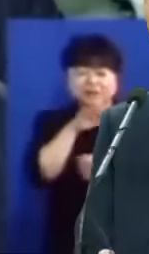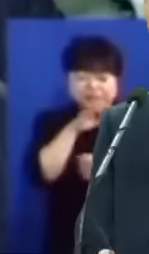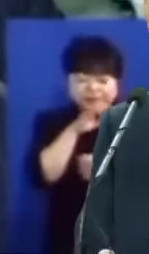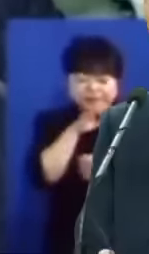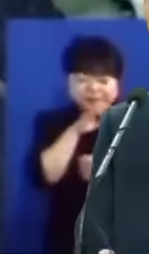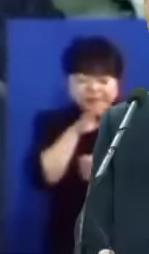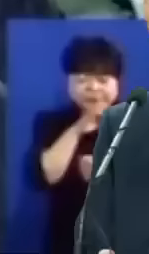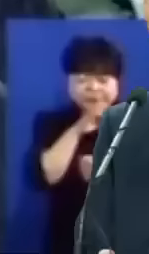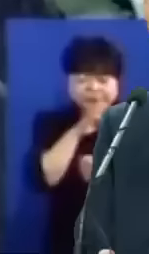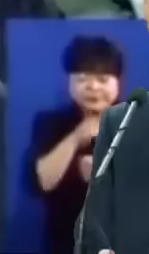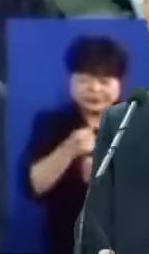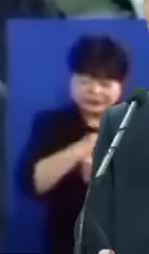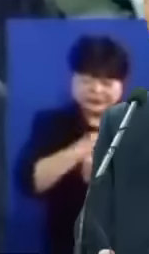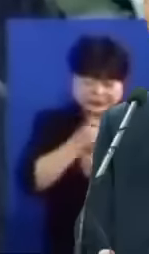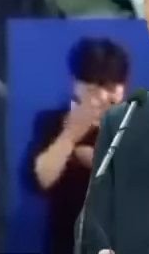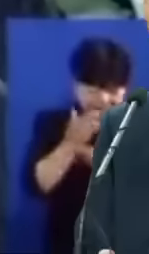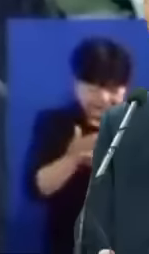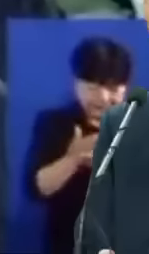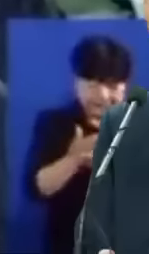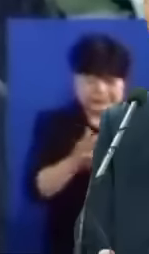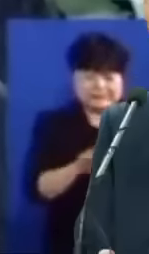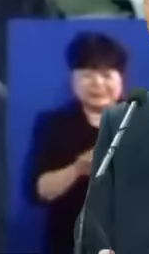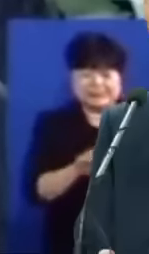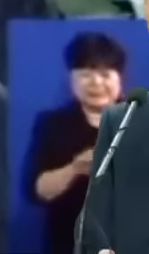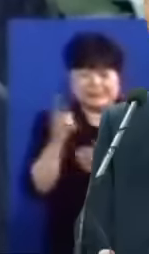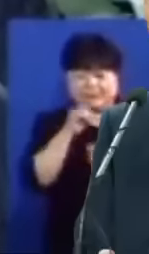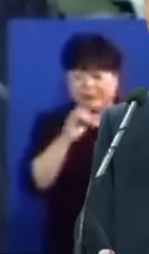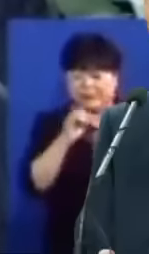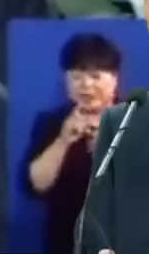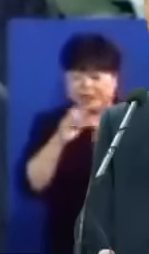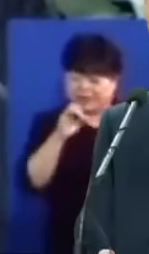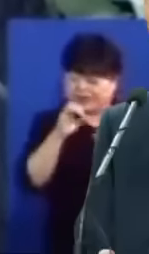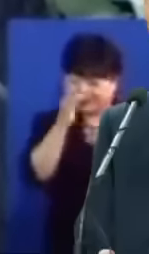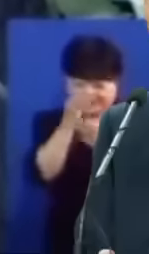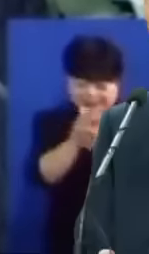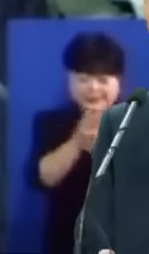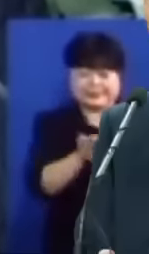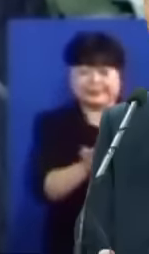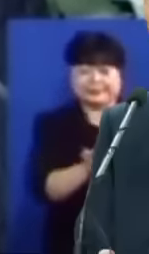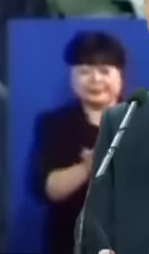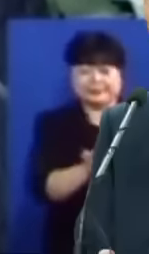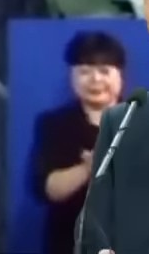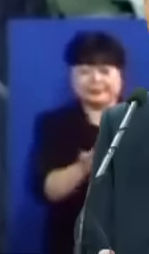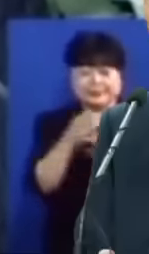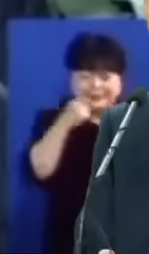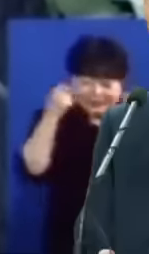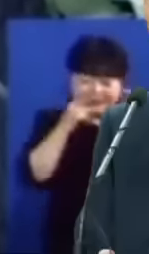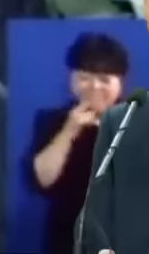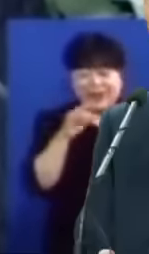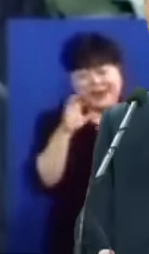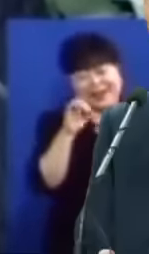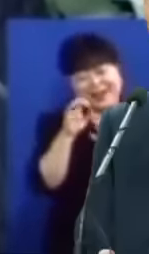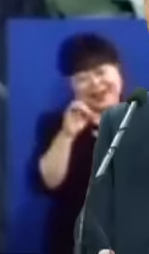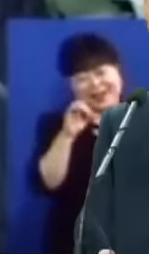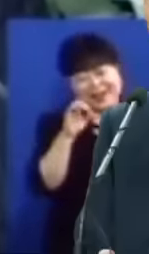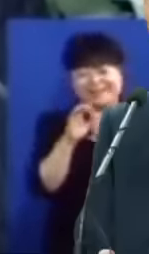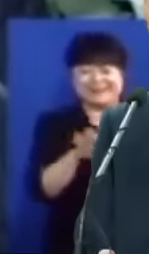원망하고 불평하고 탄식하는 부정적인 대화를 안 해야 되는 것입니다. 즐거운 이야기만 하고